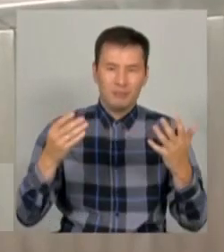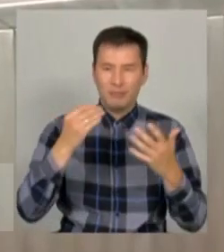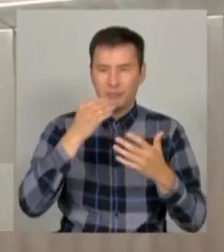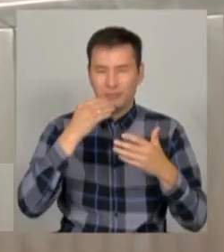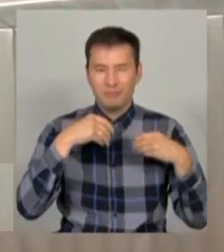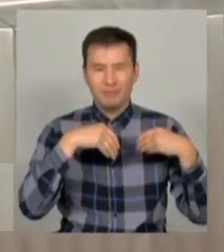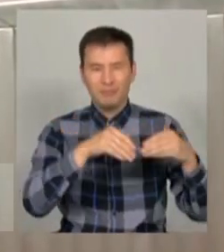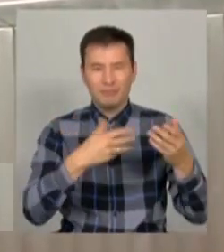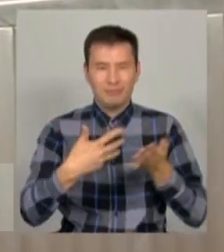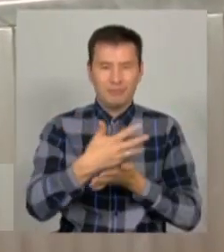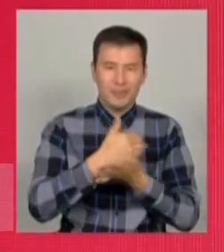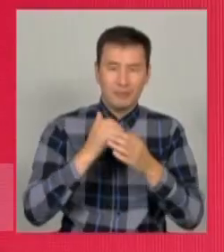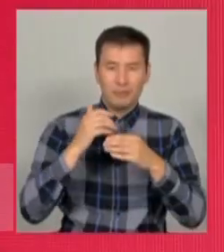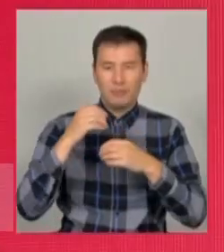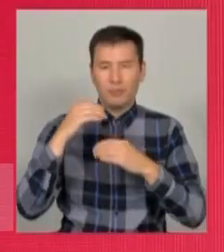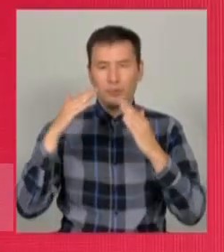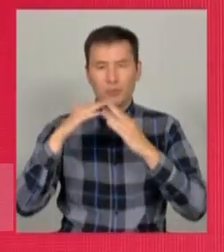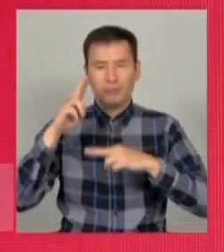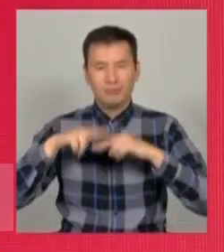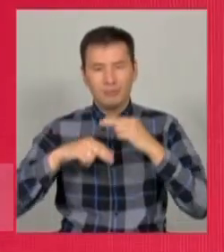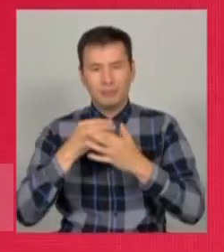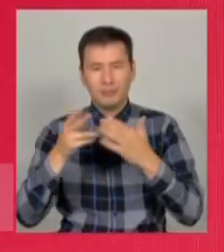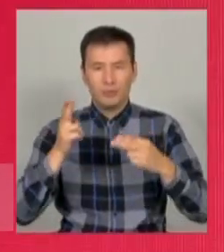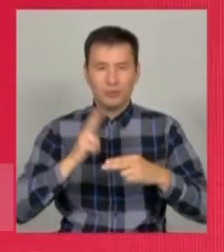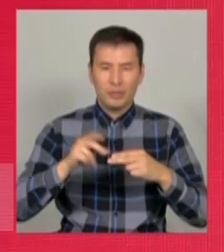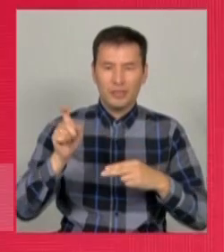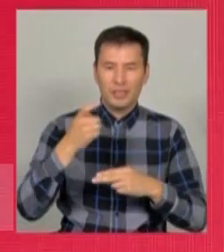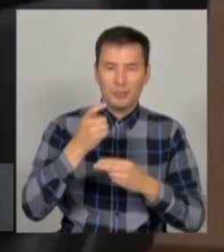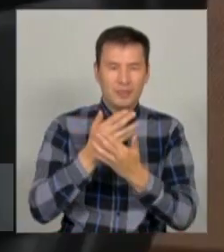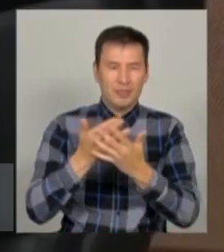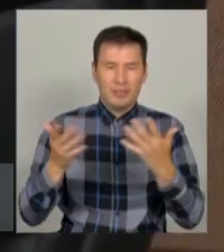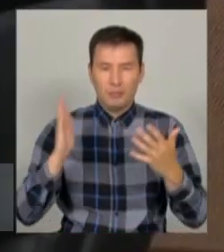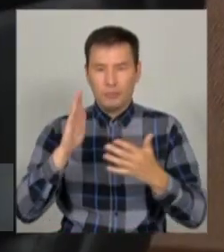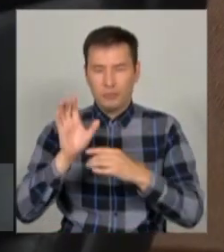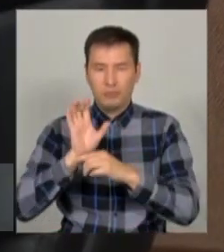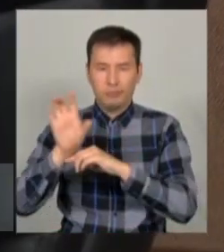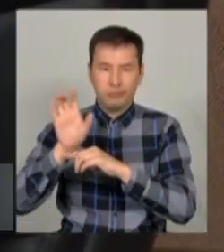сельскохозяйственные продукты, стройматериалы, а также металлы и химическую продукцию.